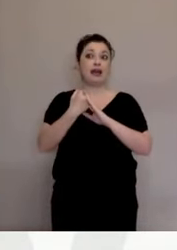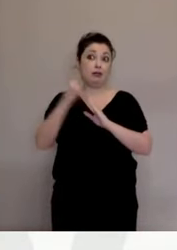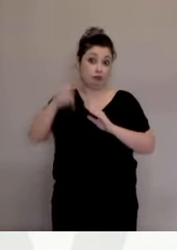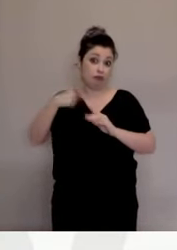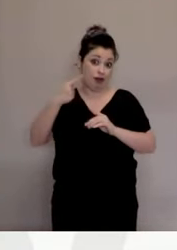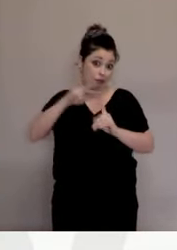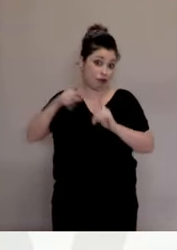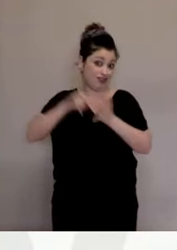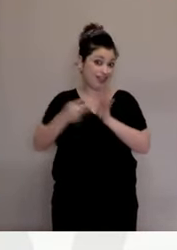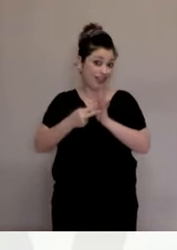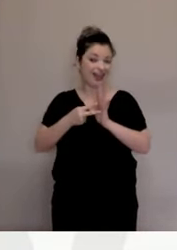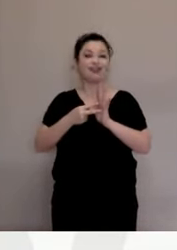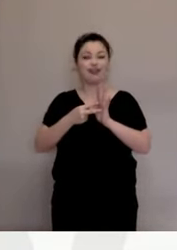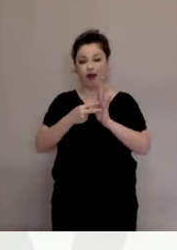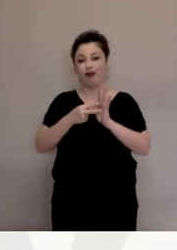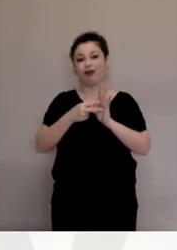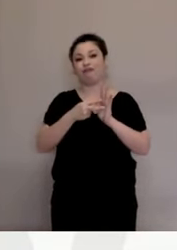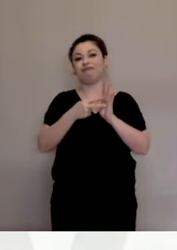tecnicamente in